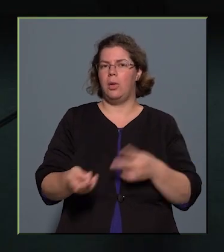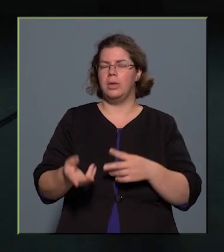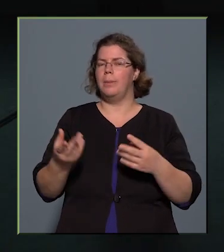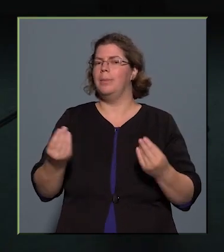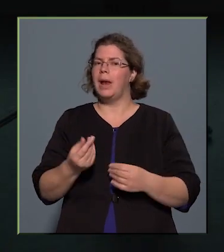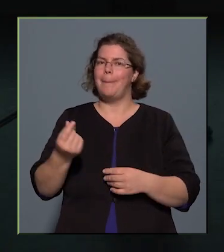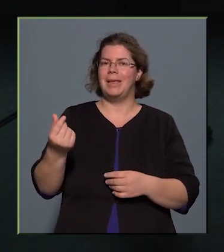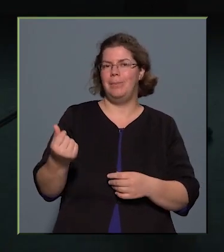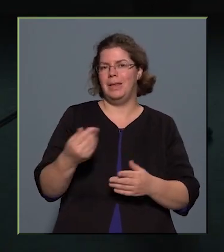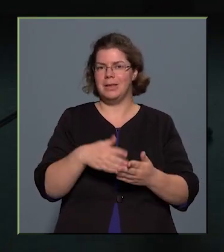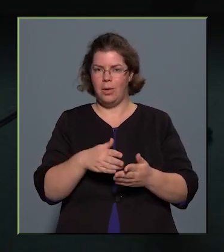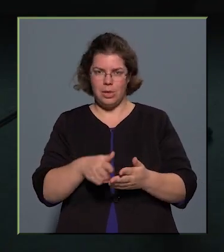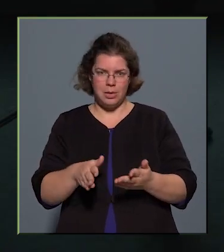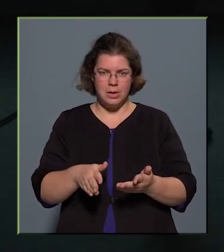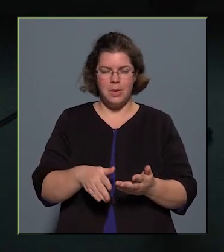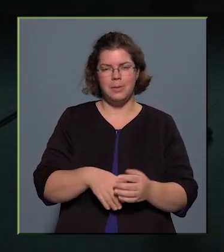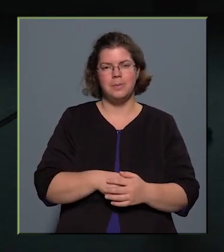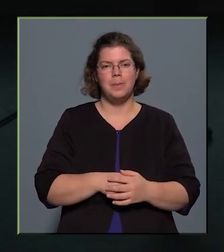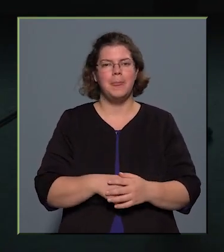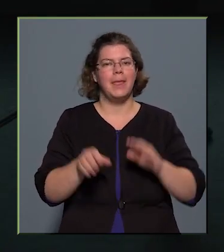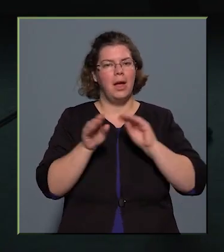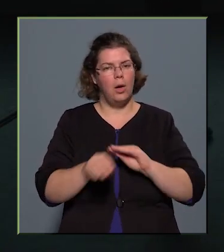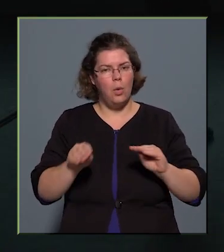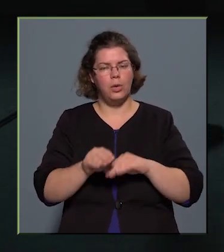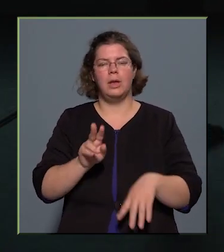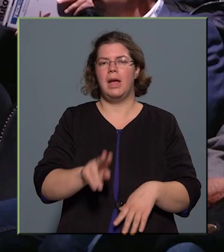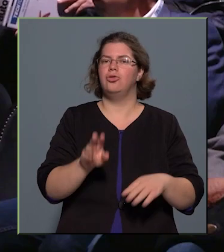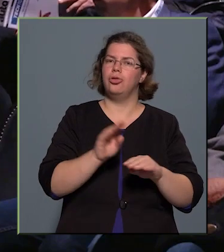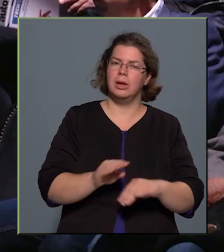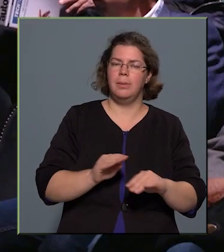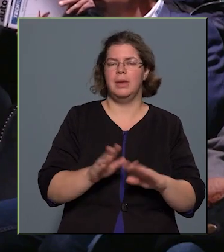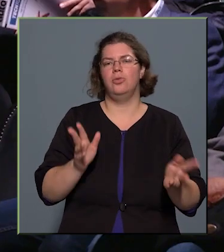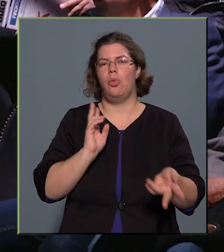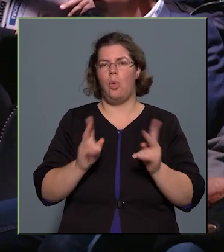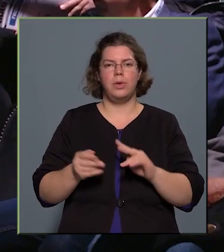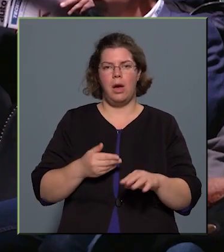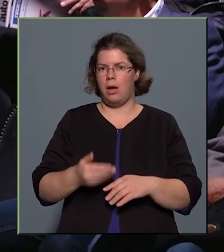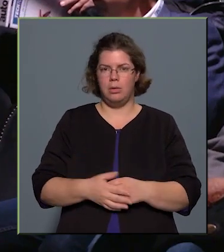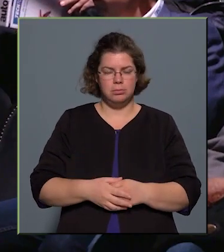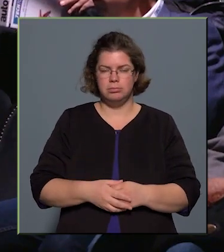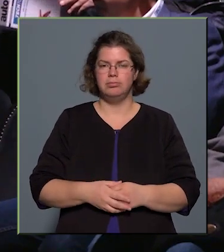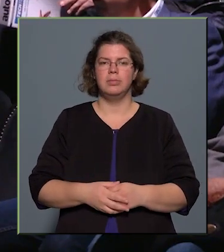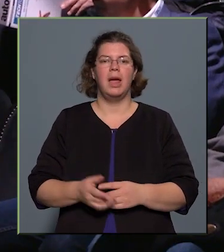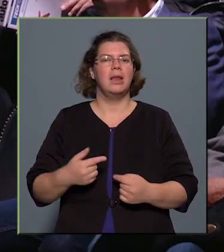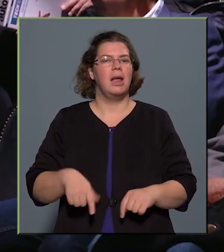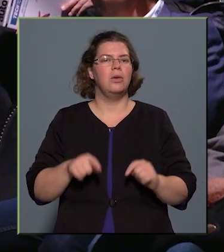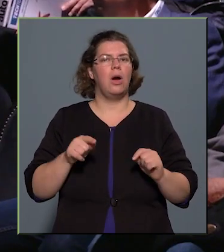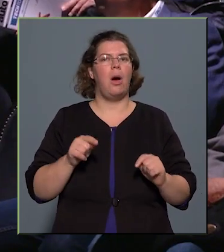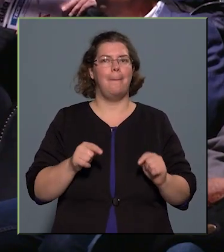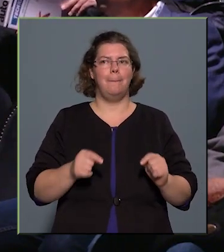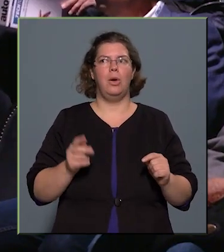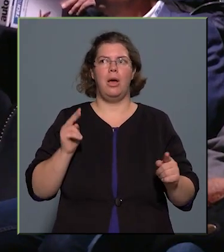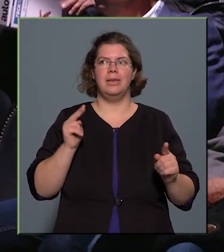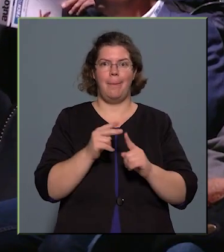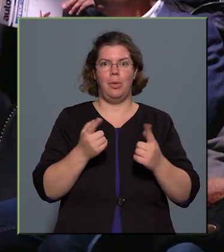pénzt költötök az oktatásra, a képzésre, hogyan jut. Nálunk ez egyébként abból a szempontból most